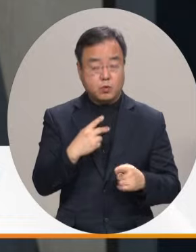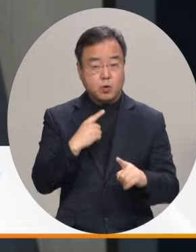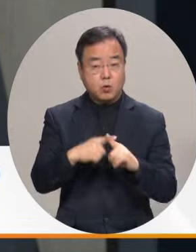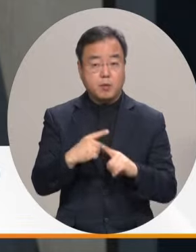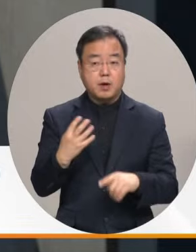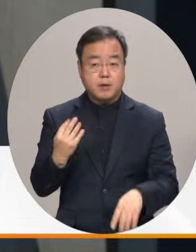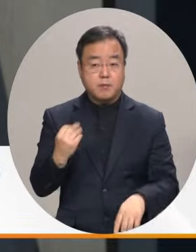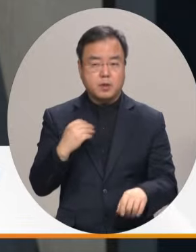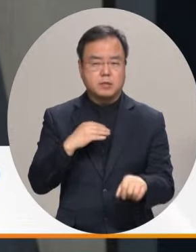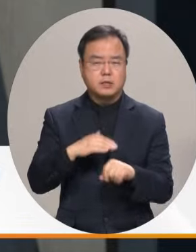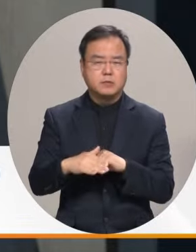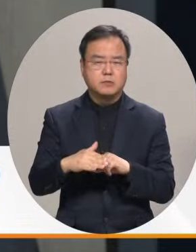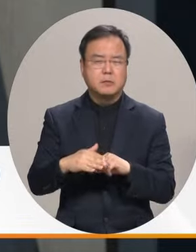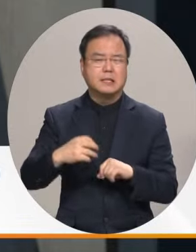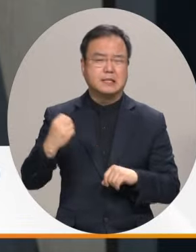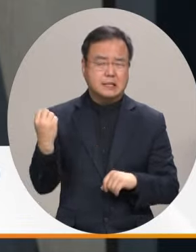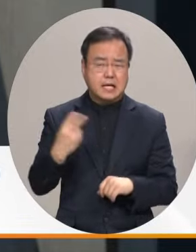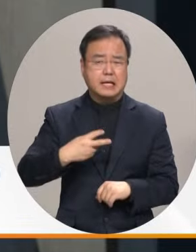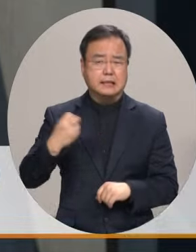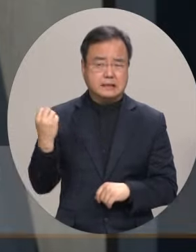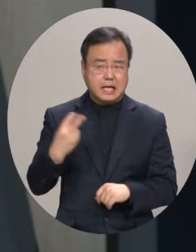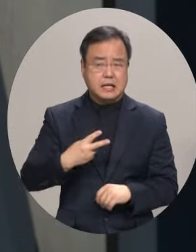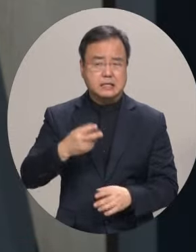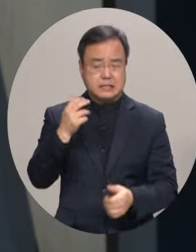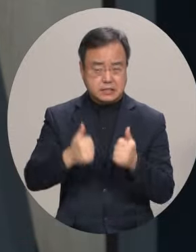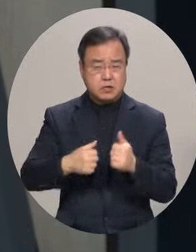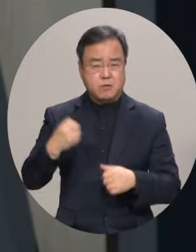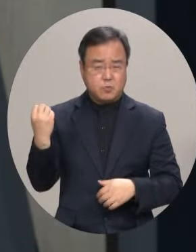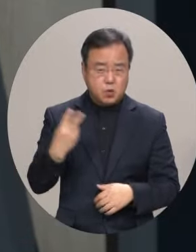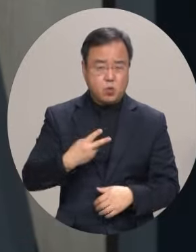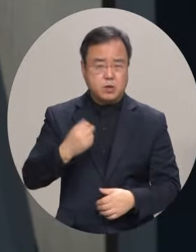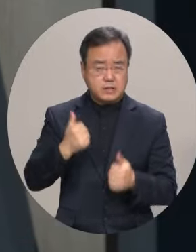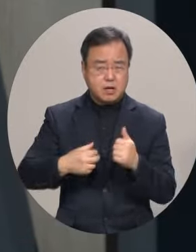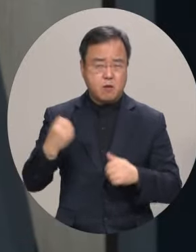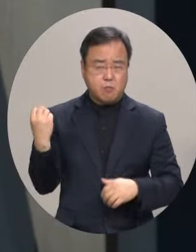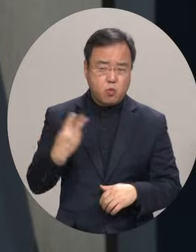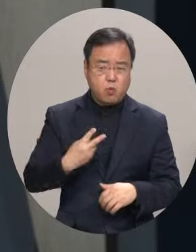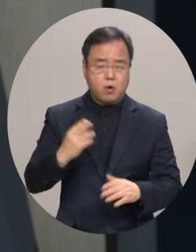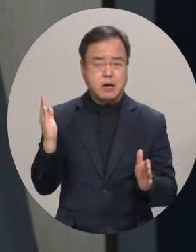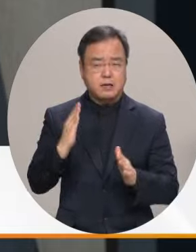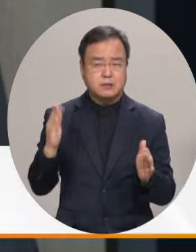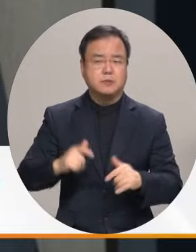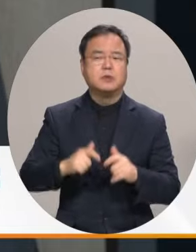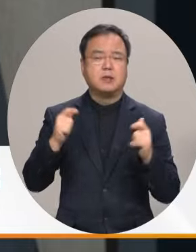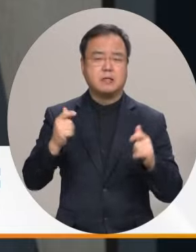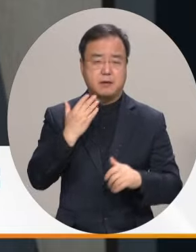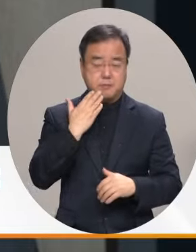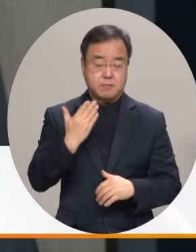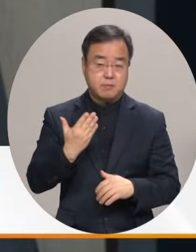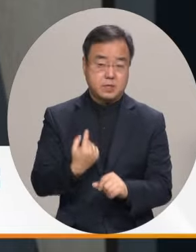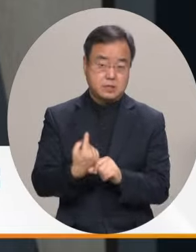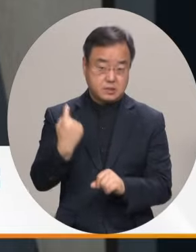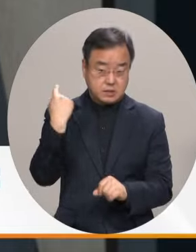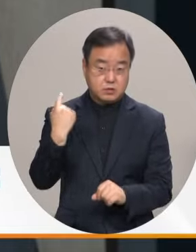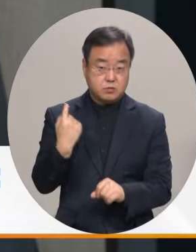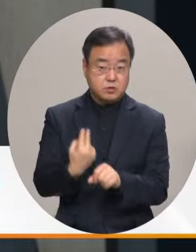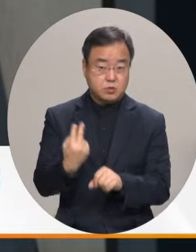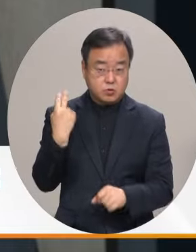수생들이 늘어날 수밖에 없는 상황이다 생각을 하면 전년도보다 어 성적 상위권 수생이 조금 더 늘어나